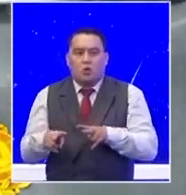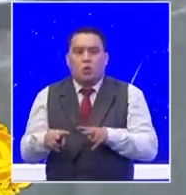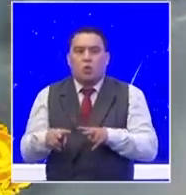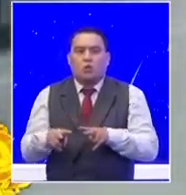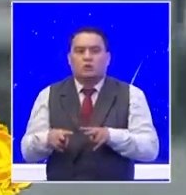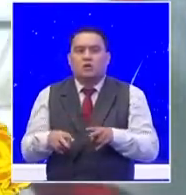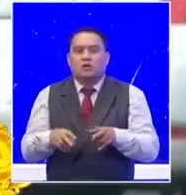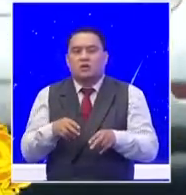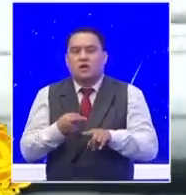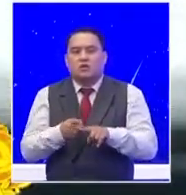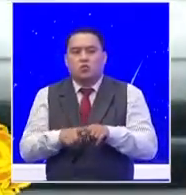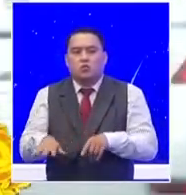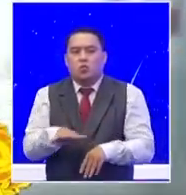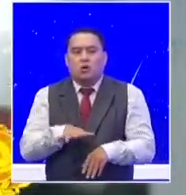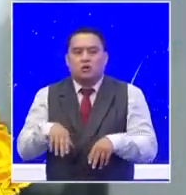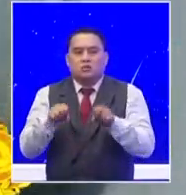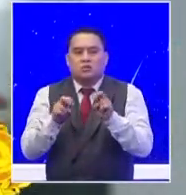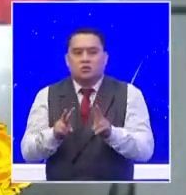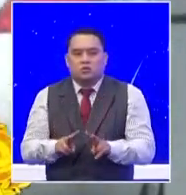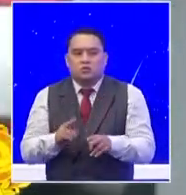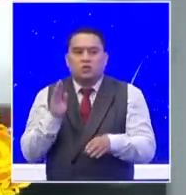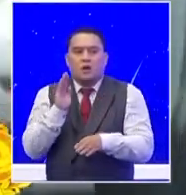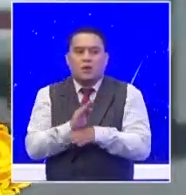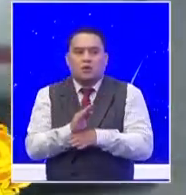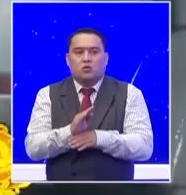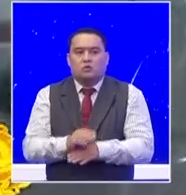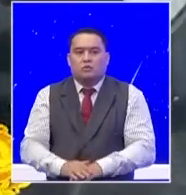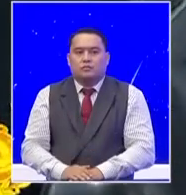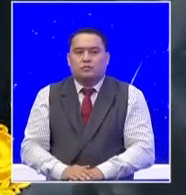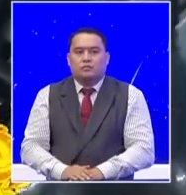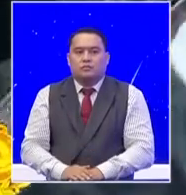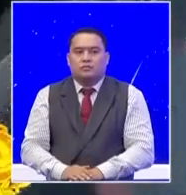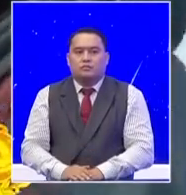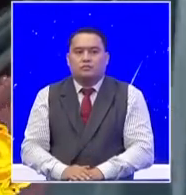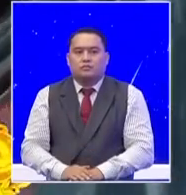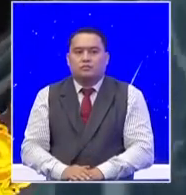и отрабатывать данный участок с предусмотрением дополнительных нарядов.